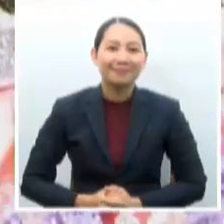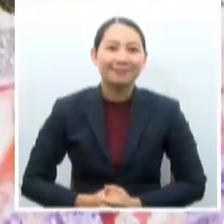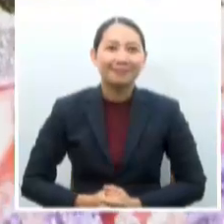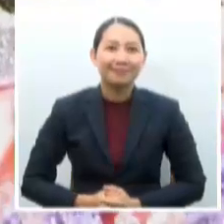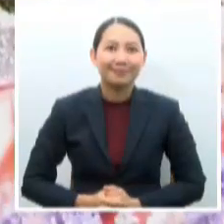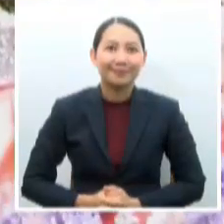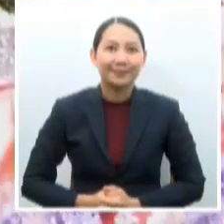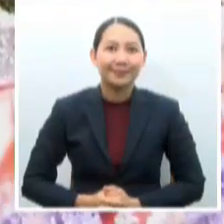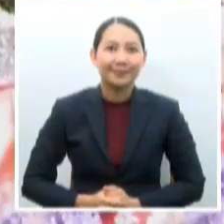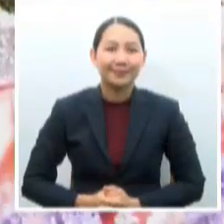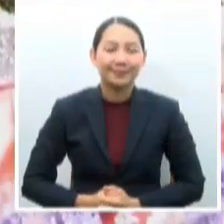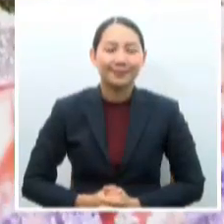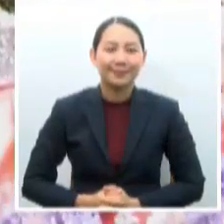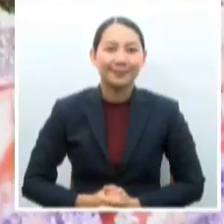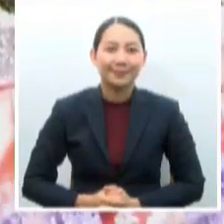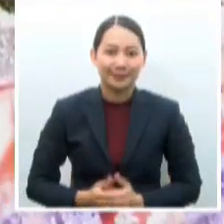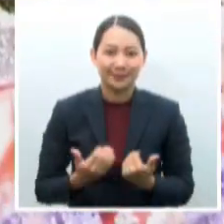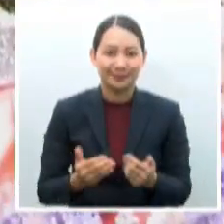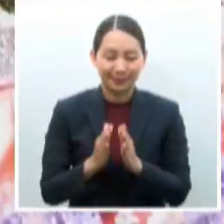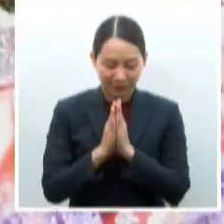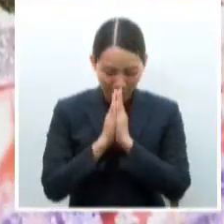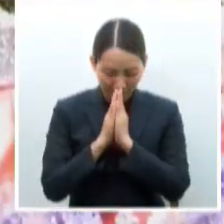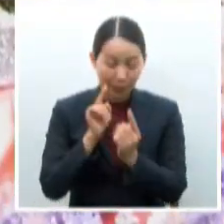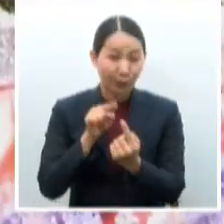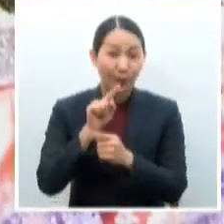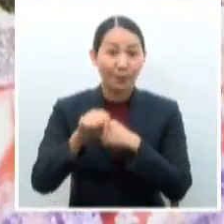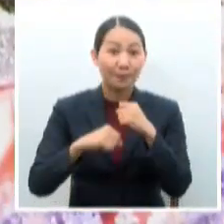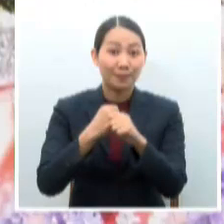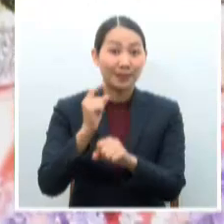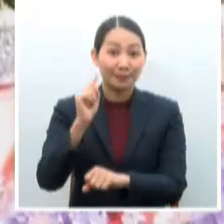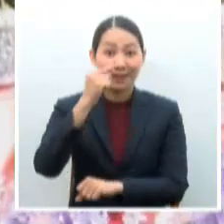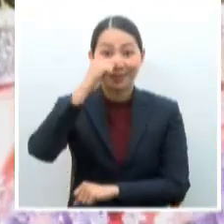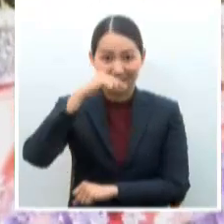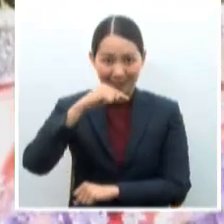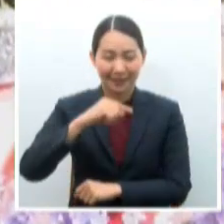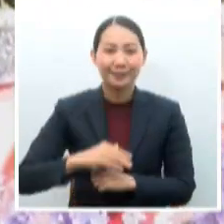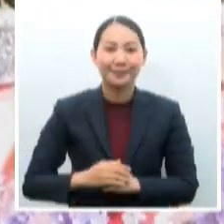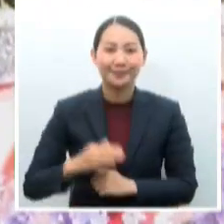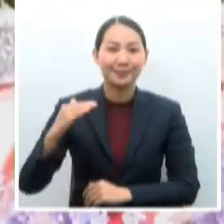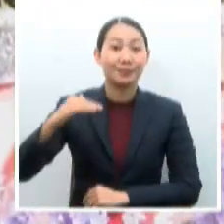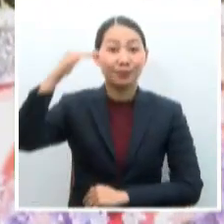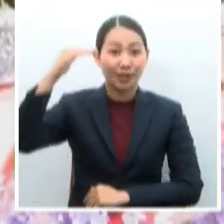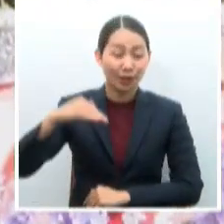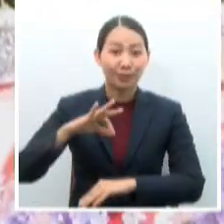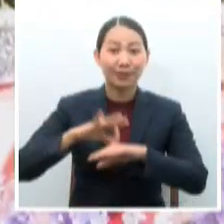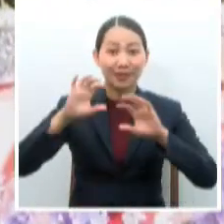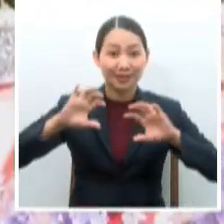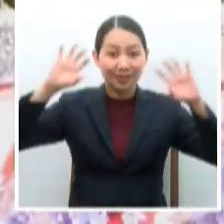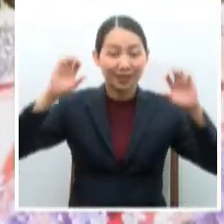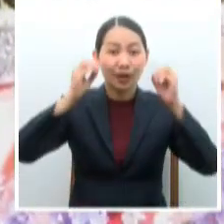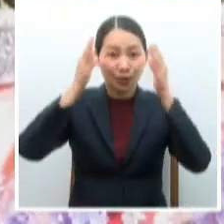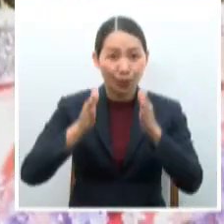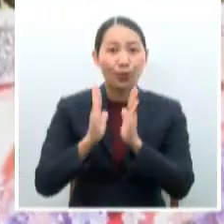ครับสวัสดีปีใหม่ไทยนะครับพี่น้องข้าราชการครูและบุคลากรทางการ